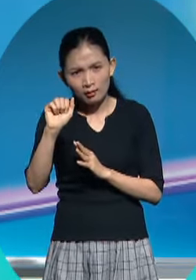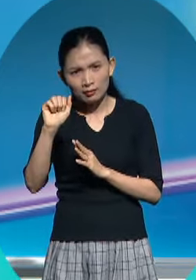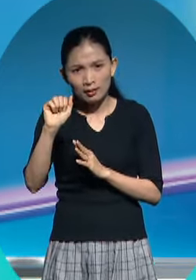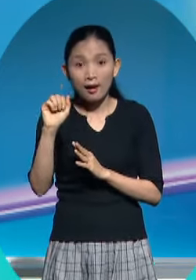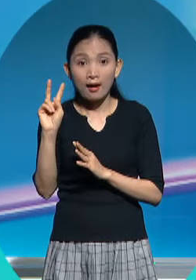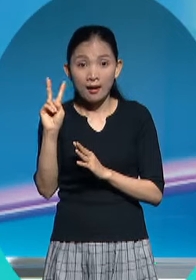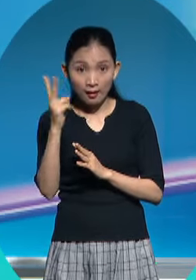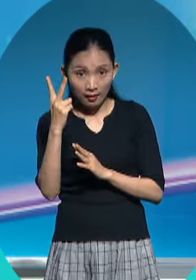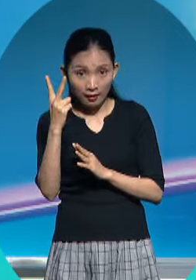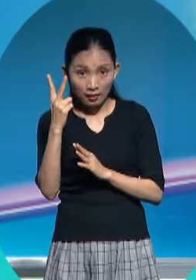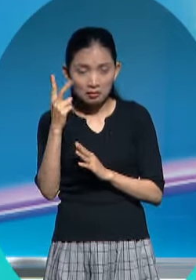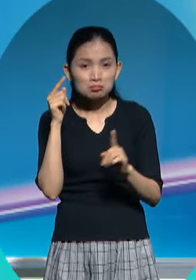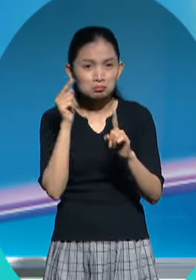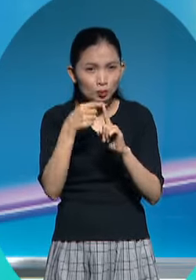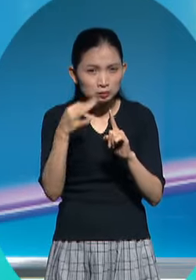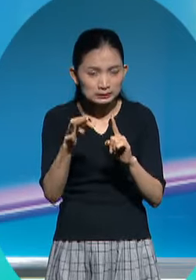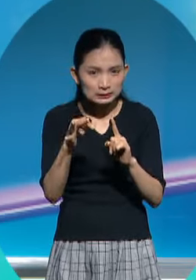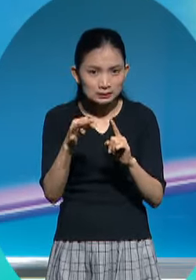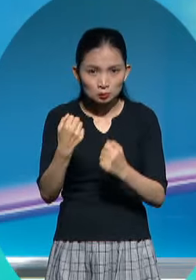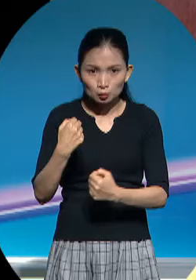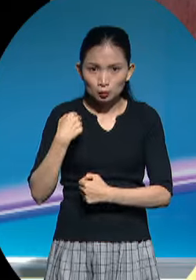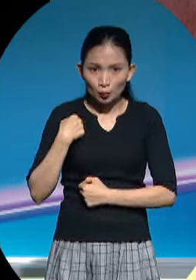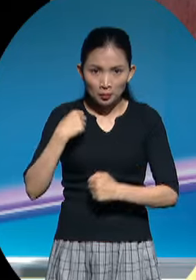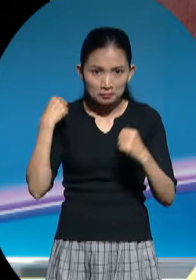nâng cao sức mạnh tấn công của quân đội nước này.